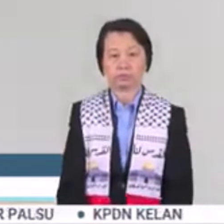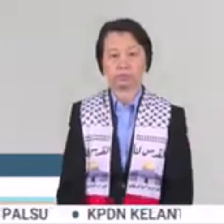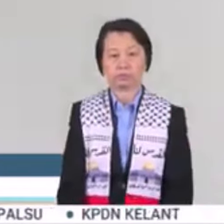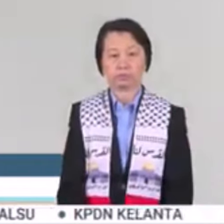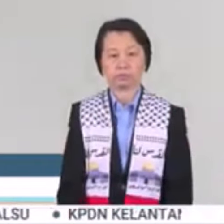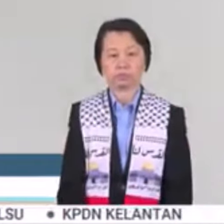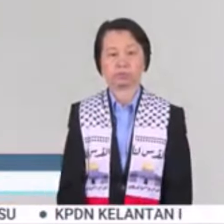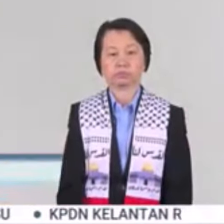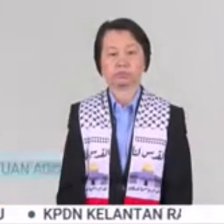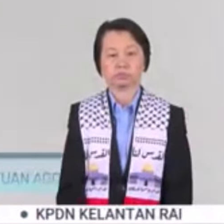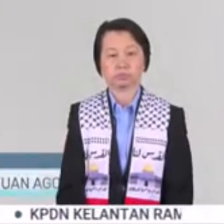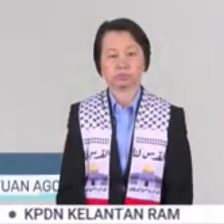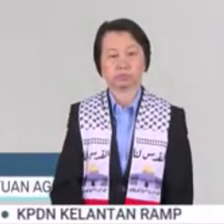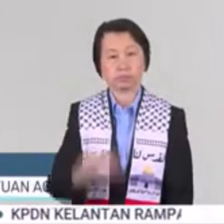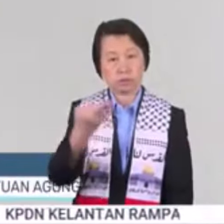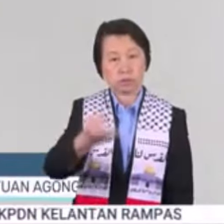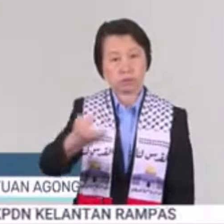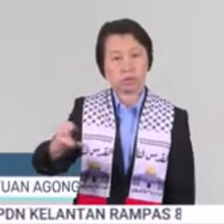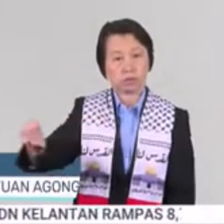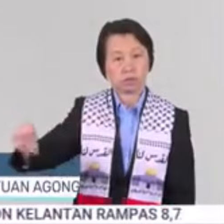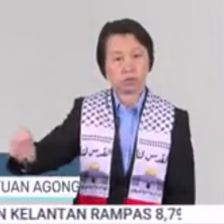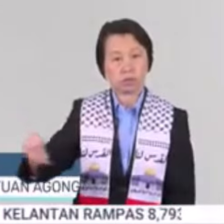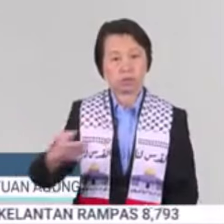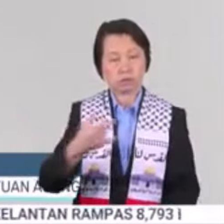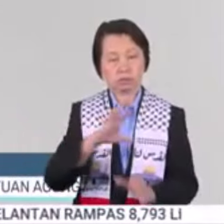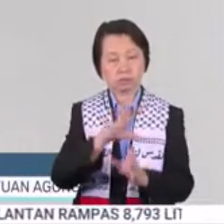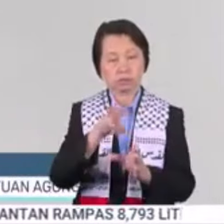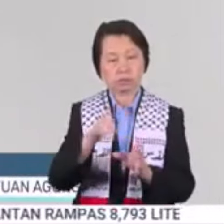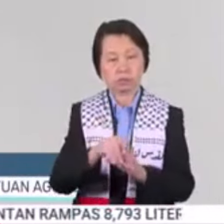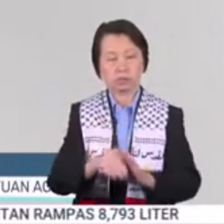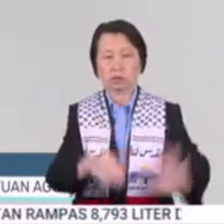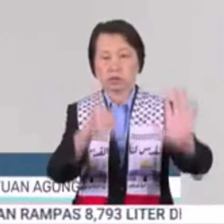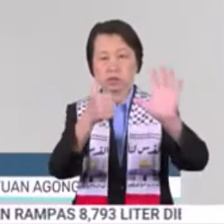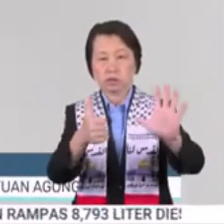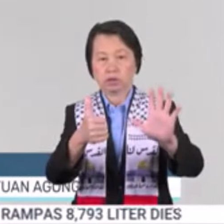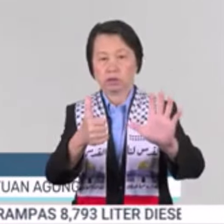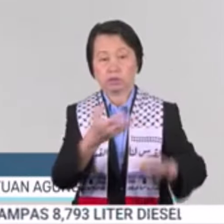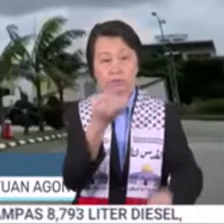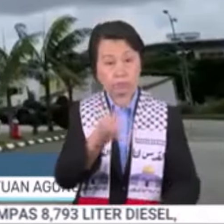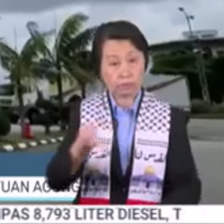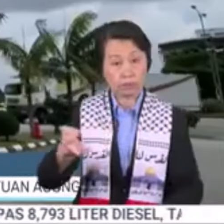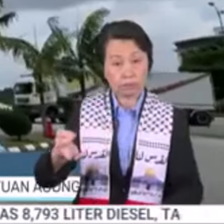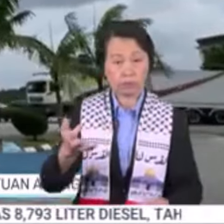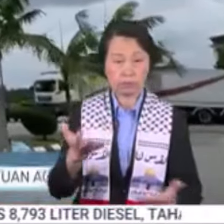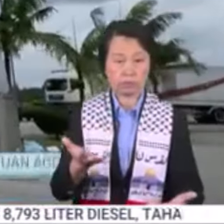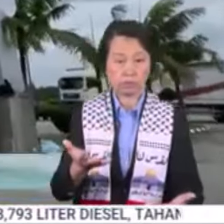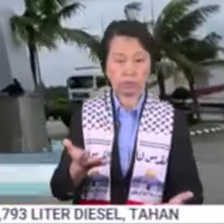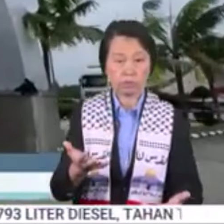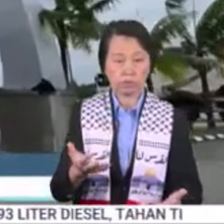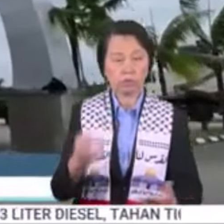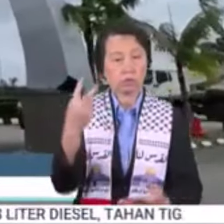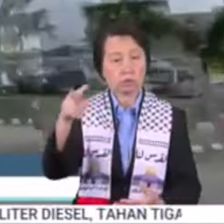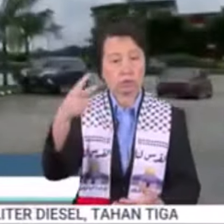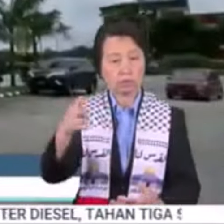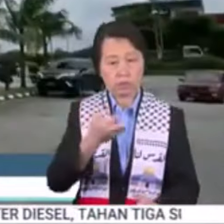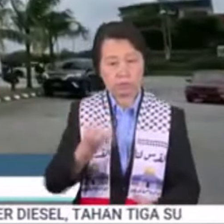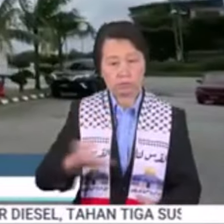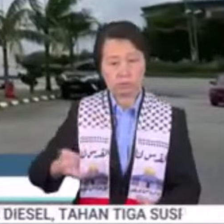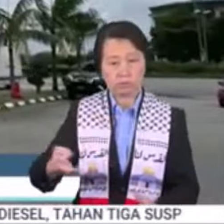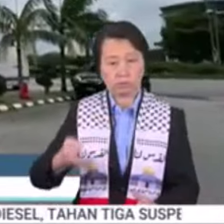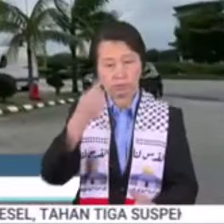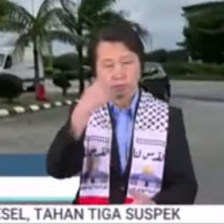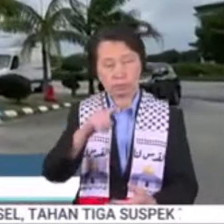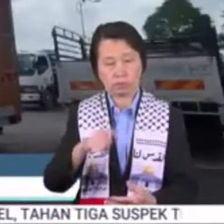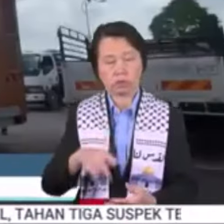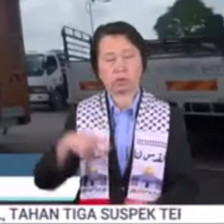Antara fasiliti teknikal yang digunakan adalah melibatkan 6 fasiliti OB-MAN, 12 fasiliti single